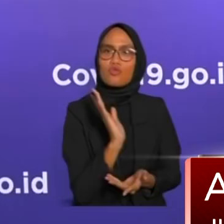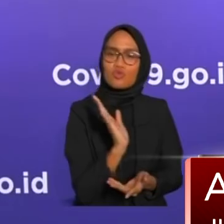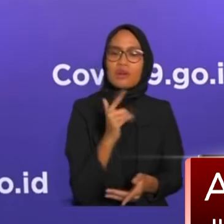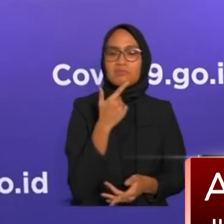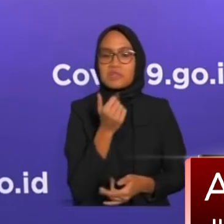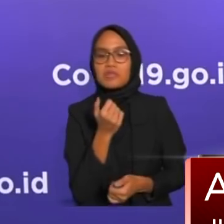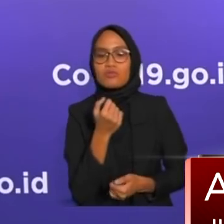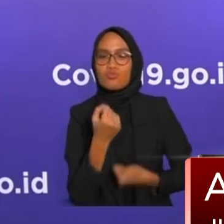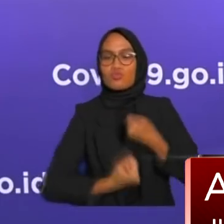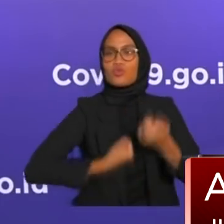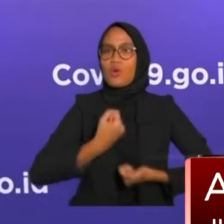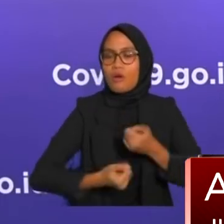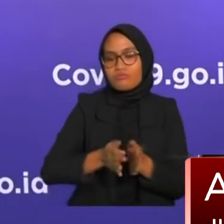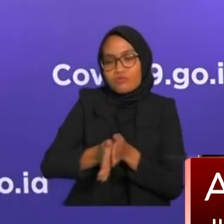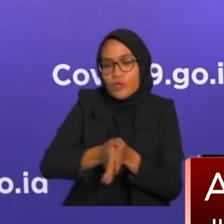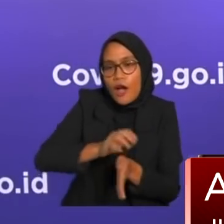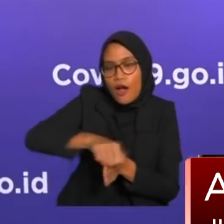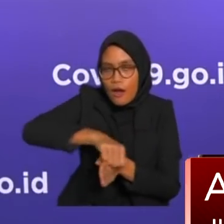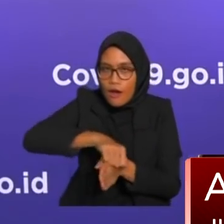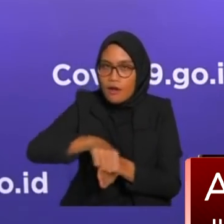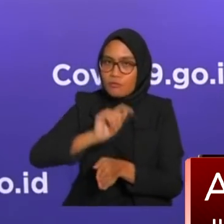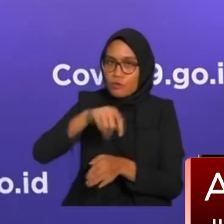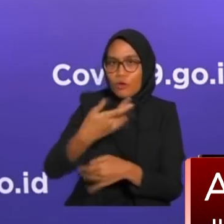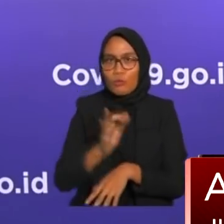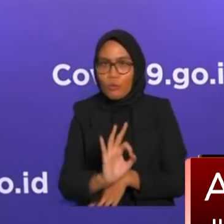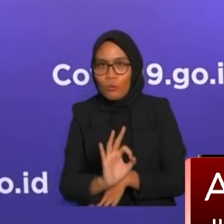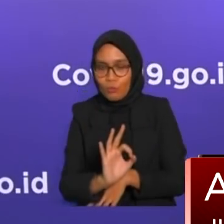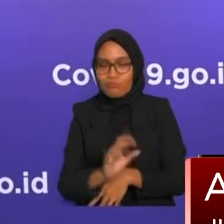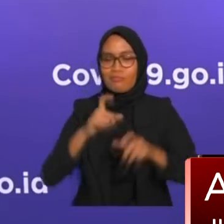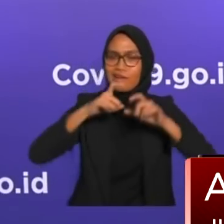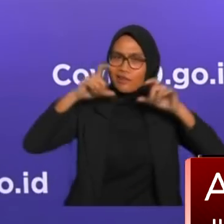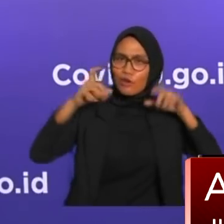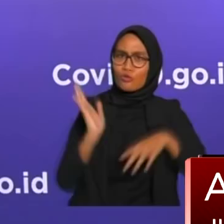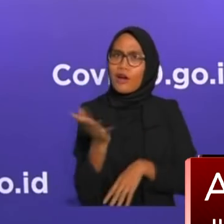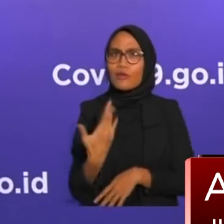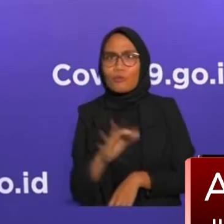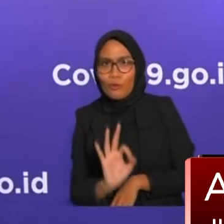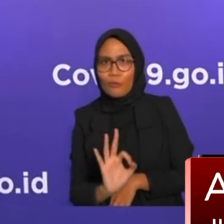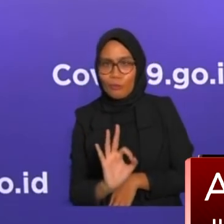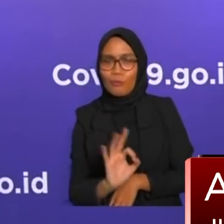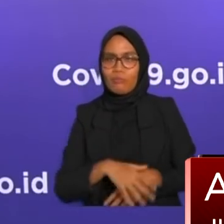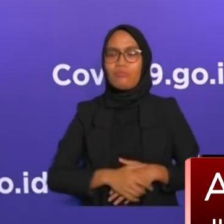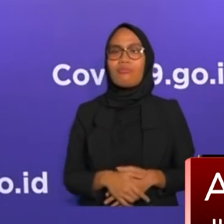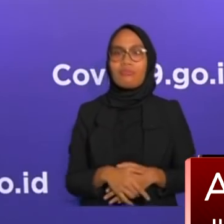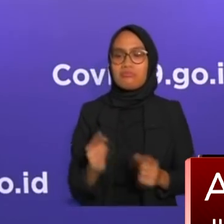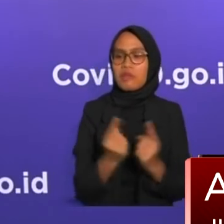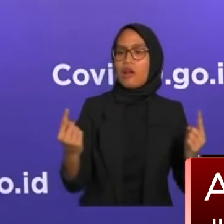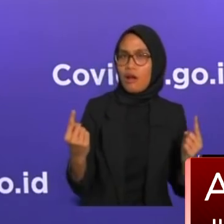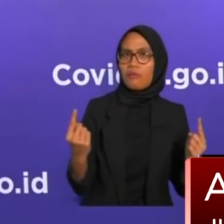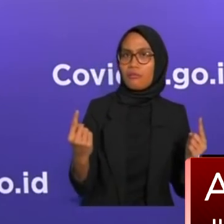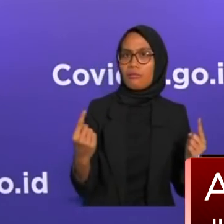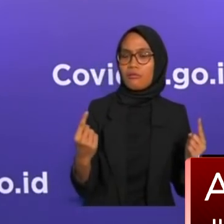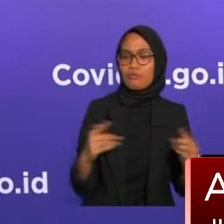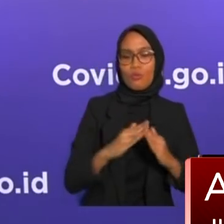kebiasaan untuk mencuci tangan dengan menggunakan sabun memakai masker menjaga am menjaga jarak